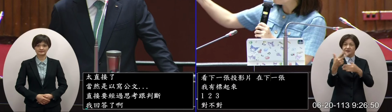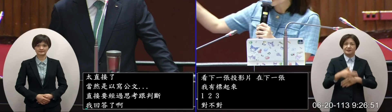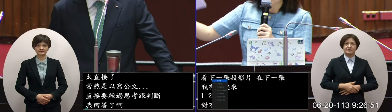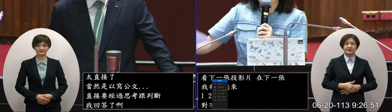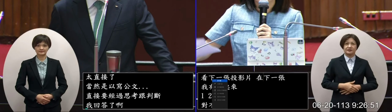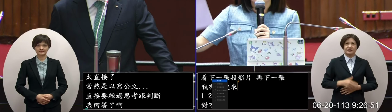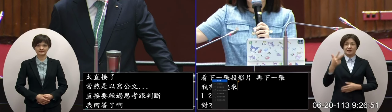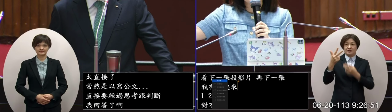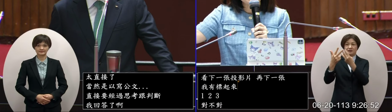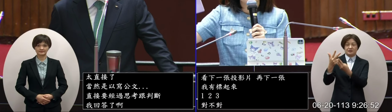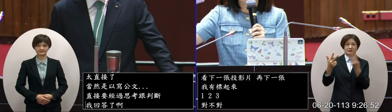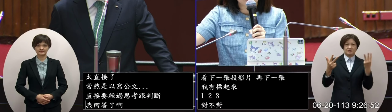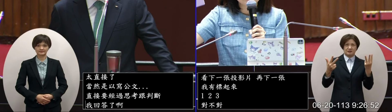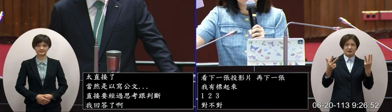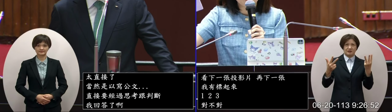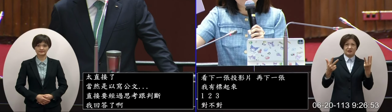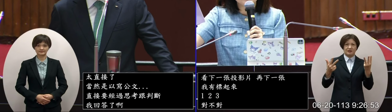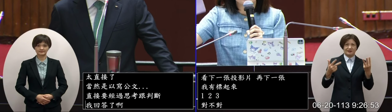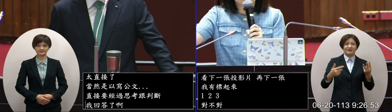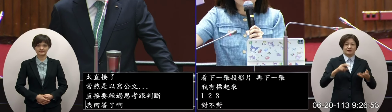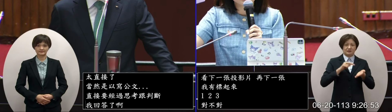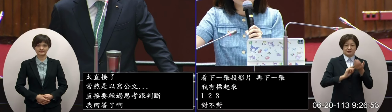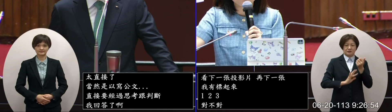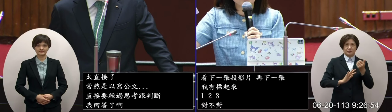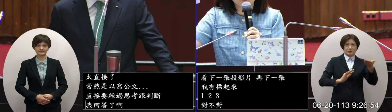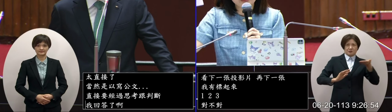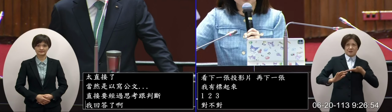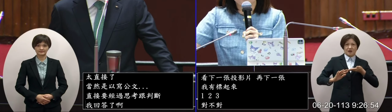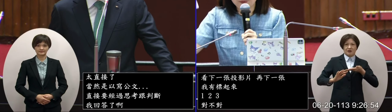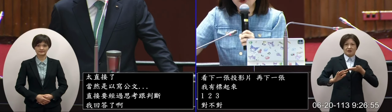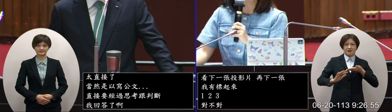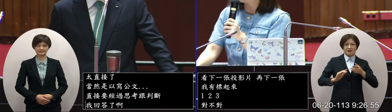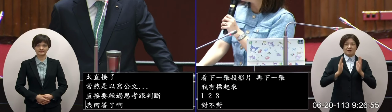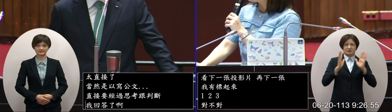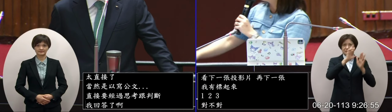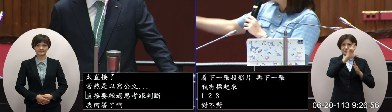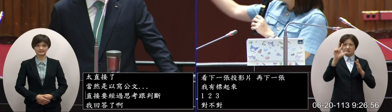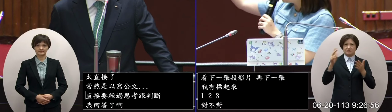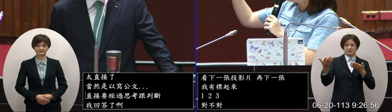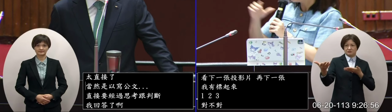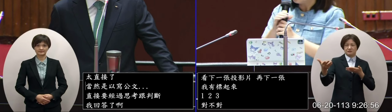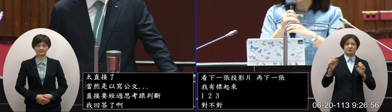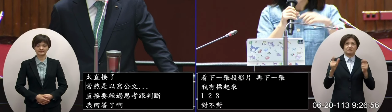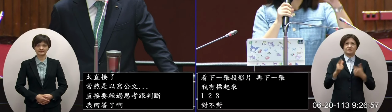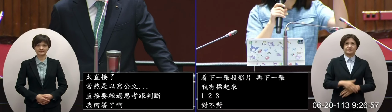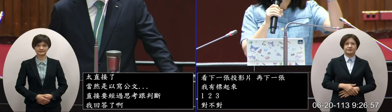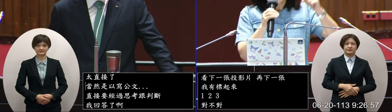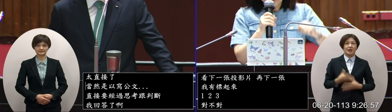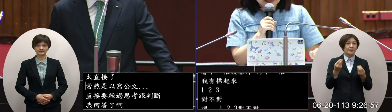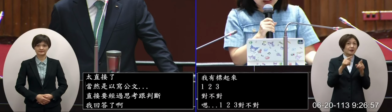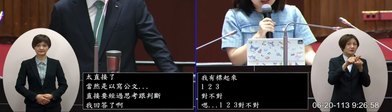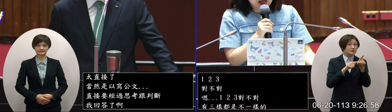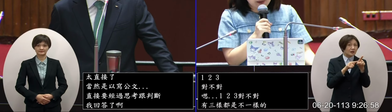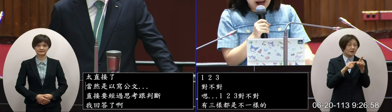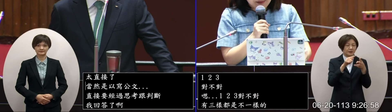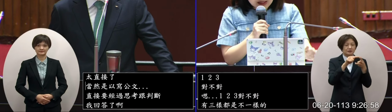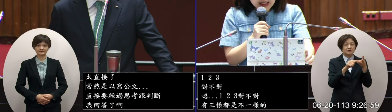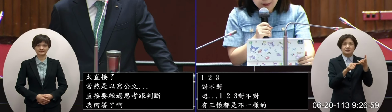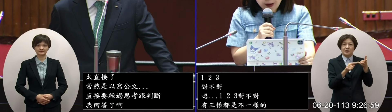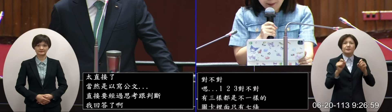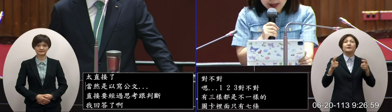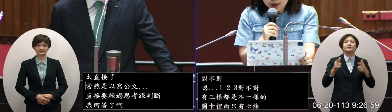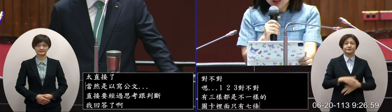有3条都跟你们传给我们的正式复议文书不一样啊！来，无差别这个你们已经知道了